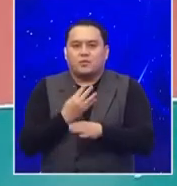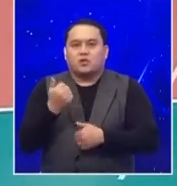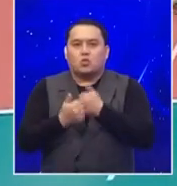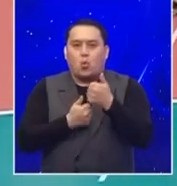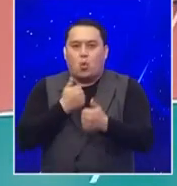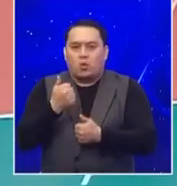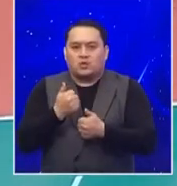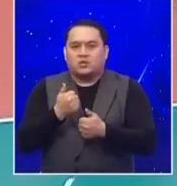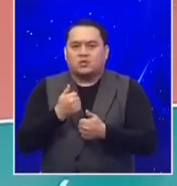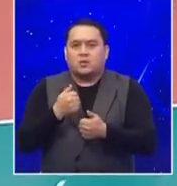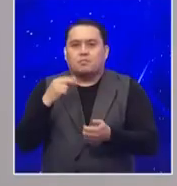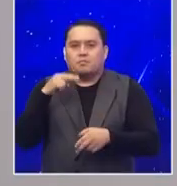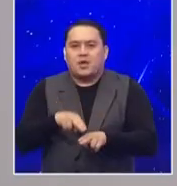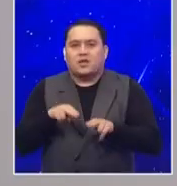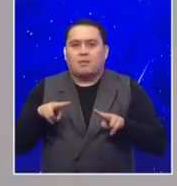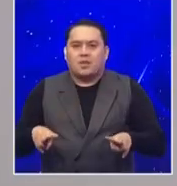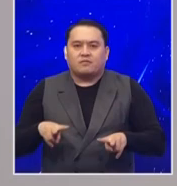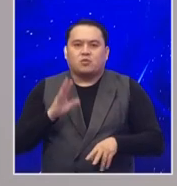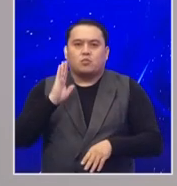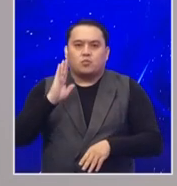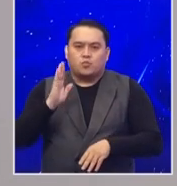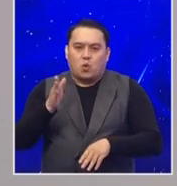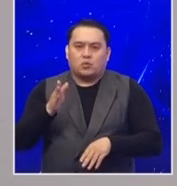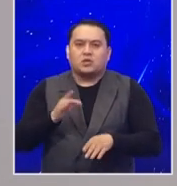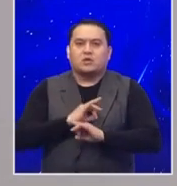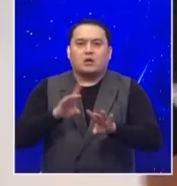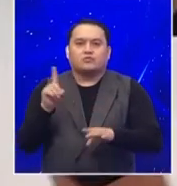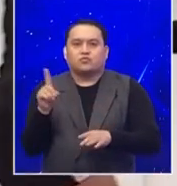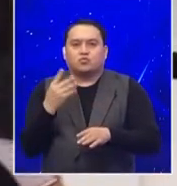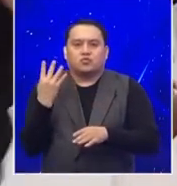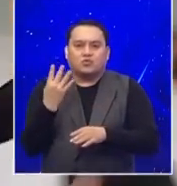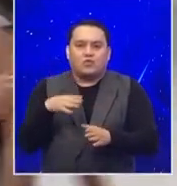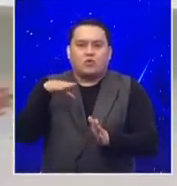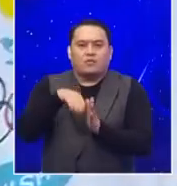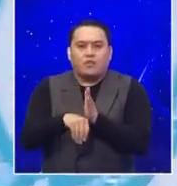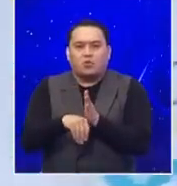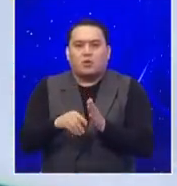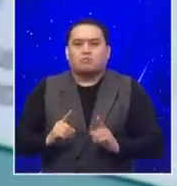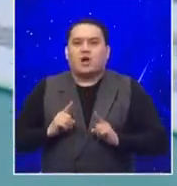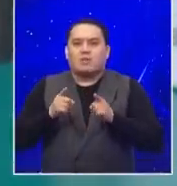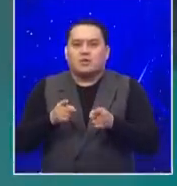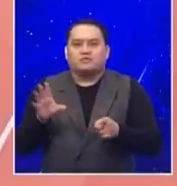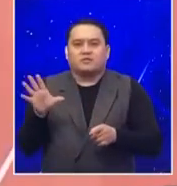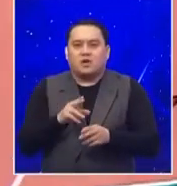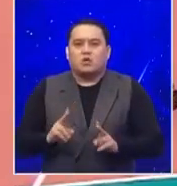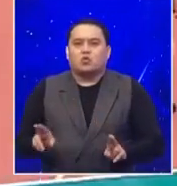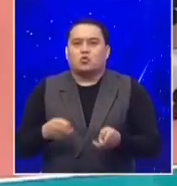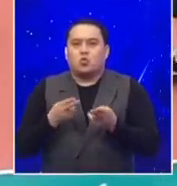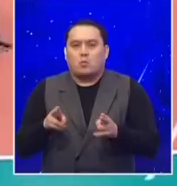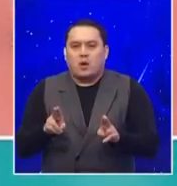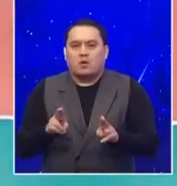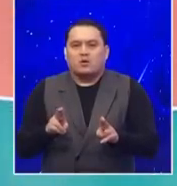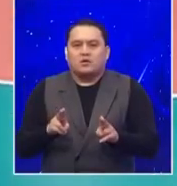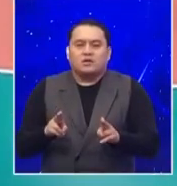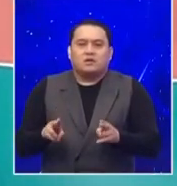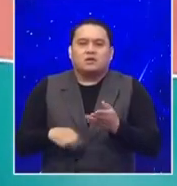четвертому туру нацлиги. Он пройдет в Петропавловске. Также стоит отметить, в четверку лидеров намереваются попасть все клубы. По окончанию